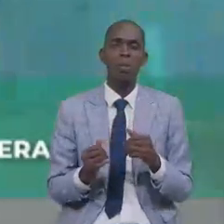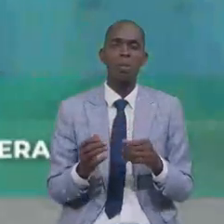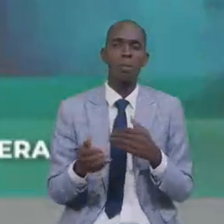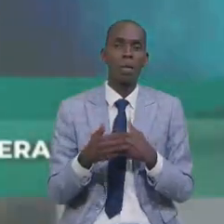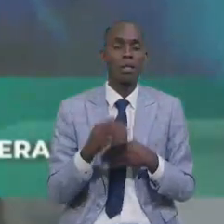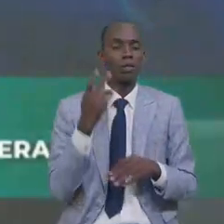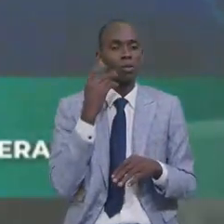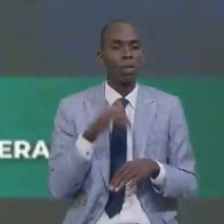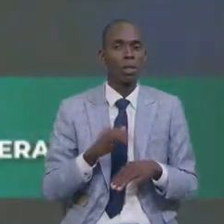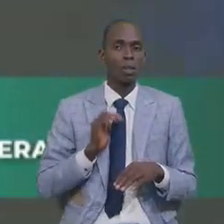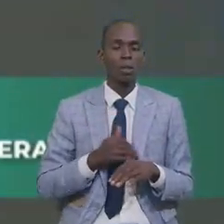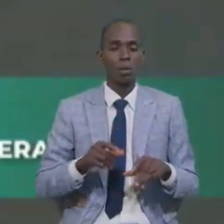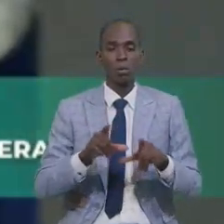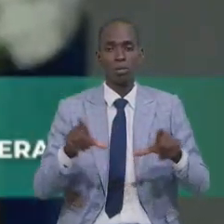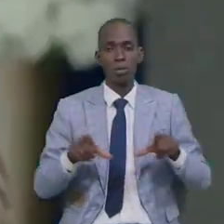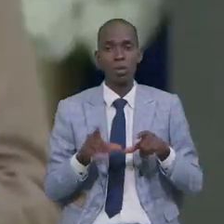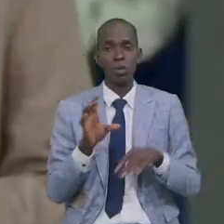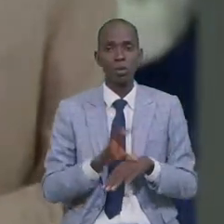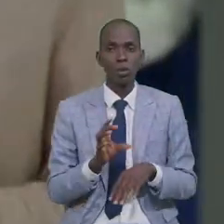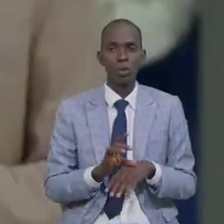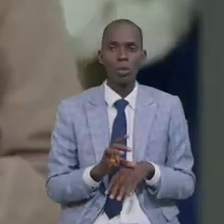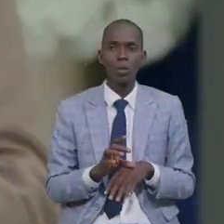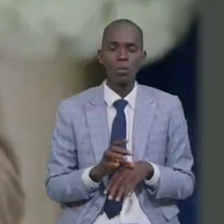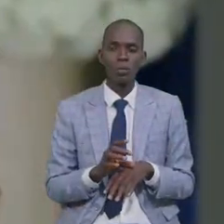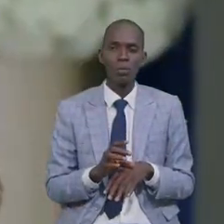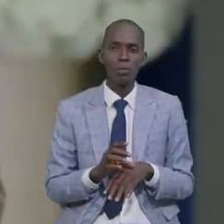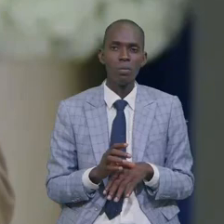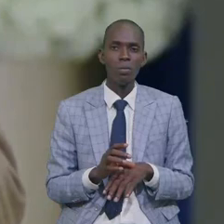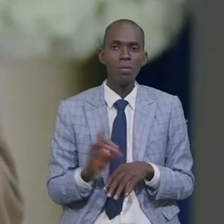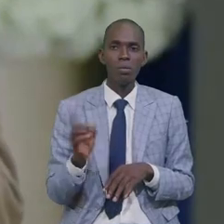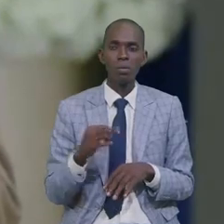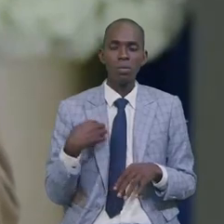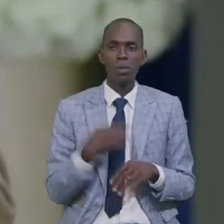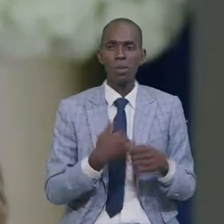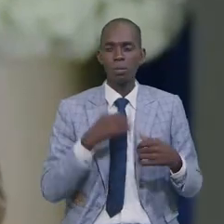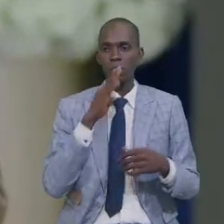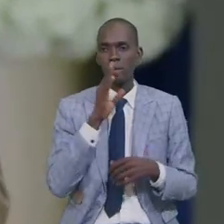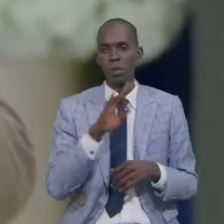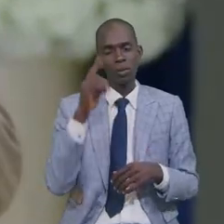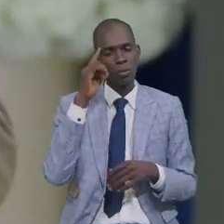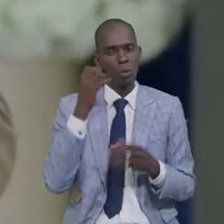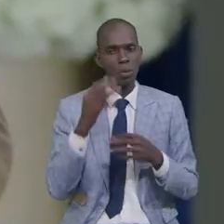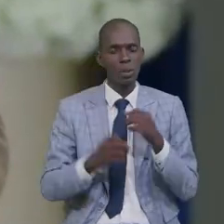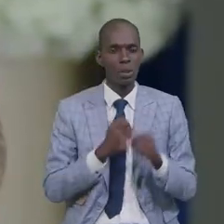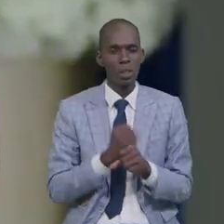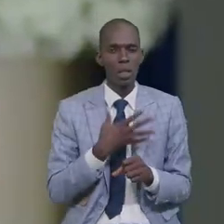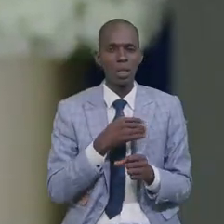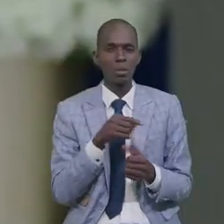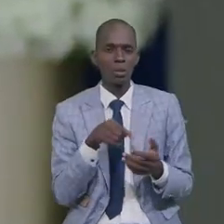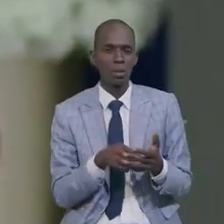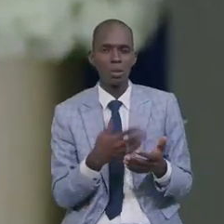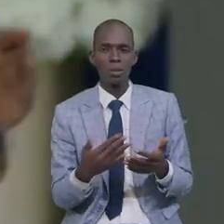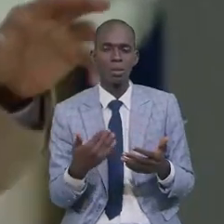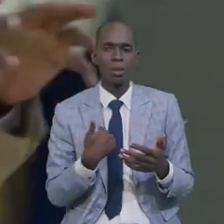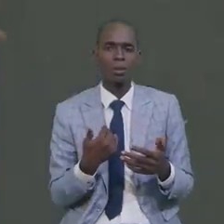recouvré dans notre église locale. Là, nous servons. Depuis combien d'années dans cette église-là? Et ceci est